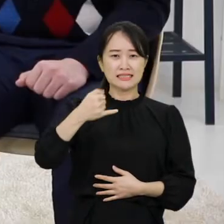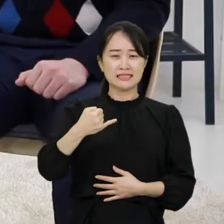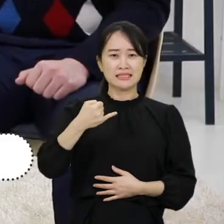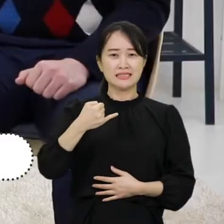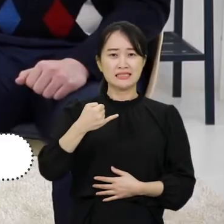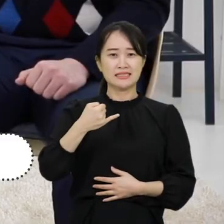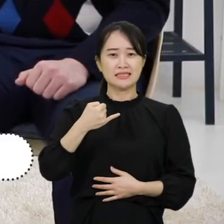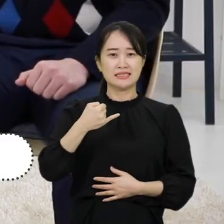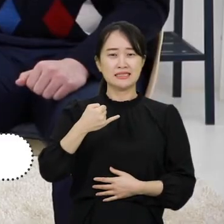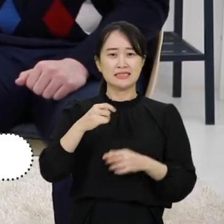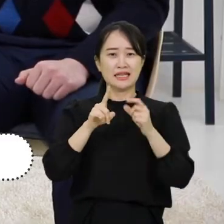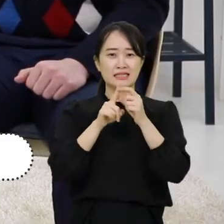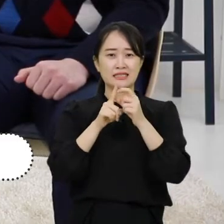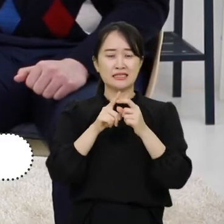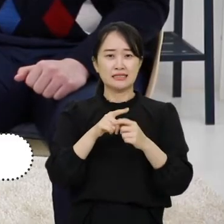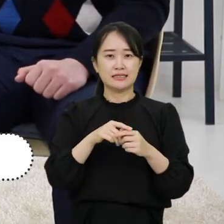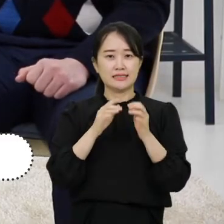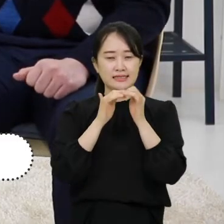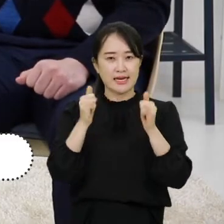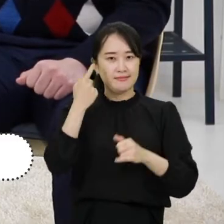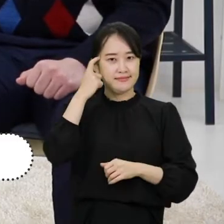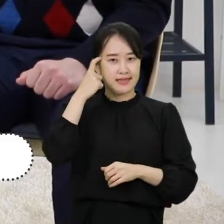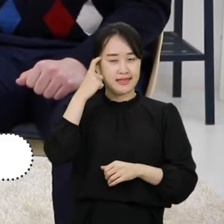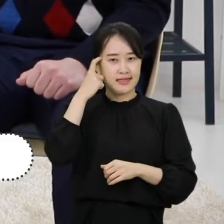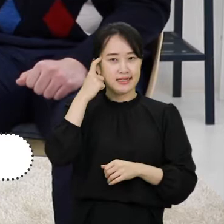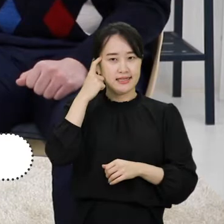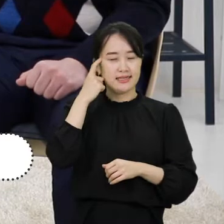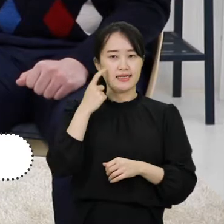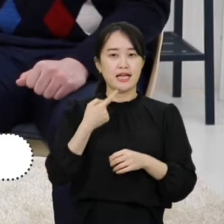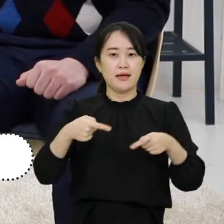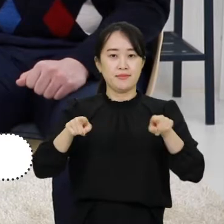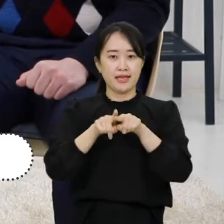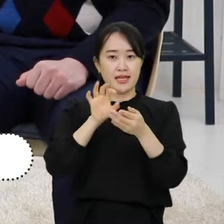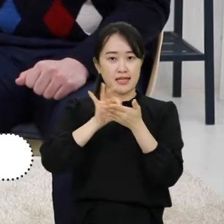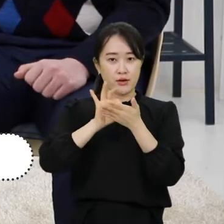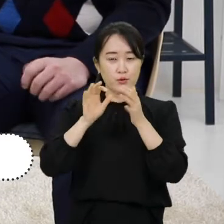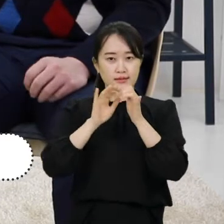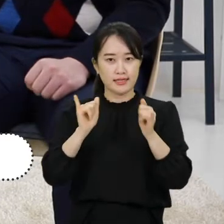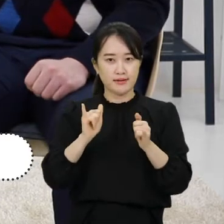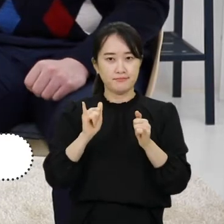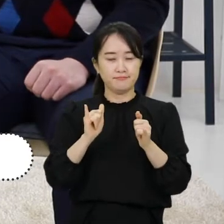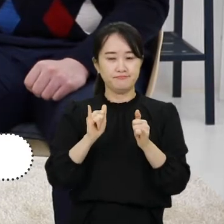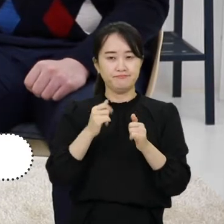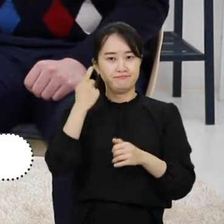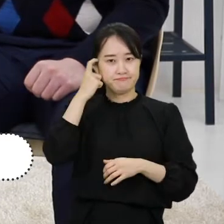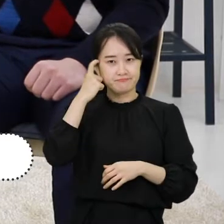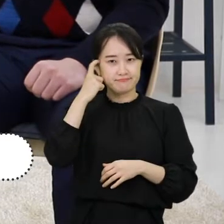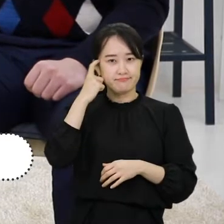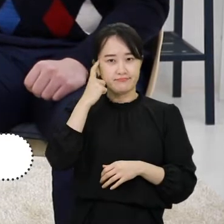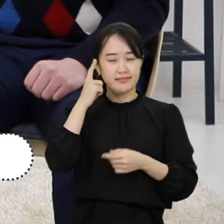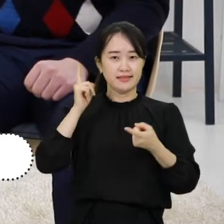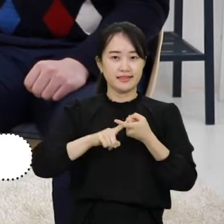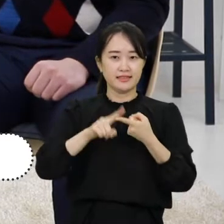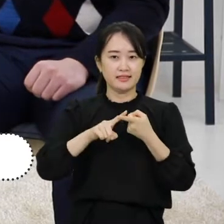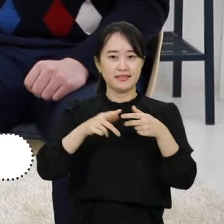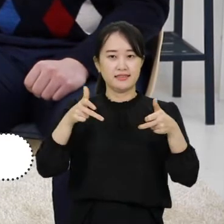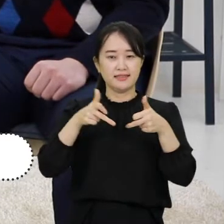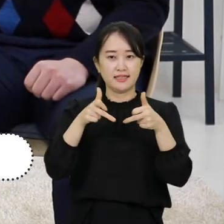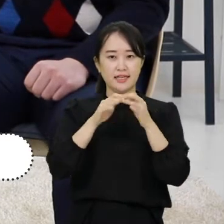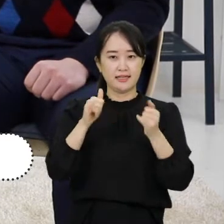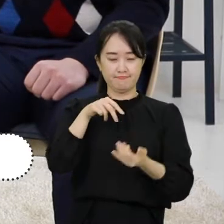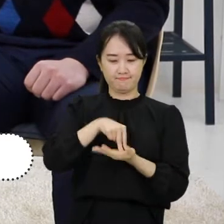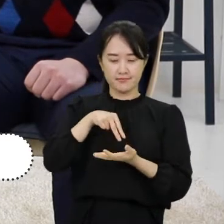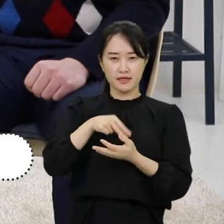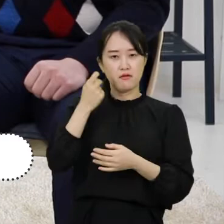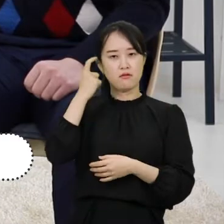텐데, 시민의식, 우리 대중교통을 함께 이용하시는 분들의 어떤 시민의식, 이런 것들에 대해서도 우리가 장애